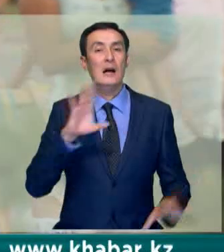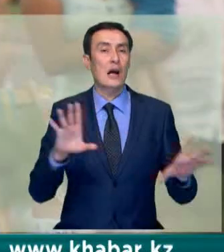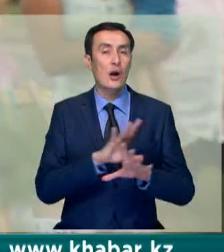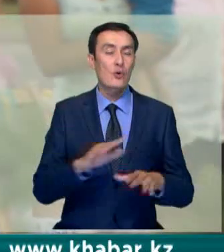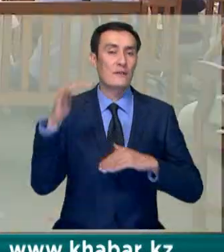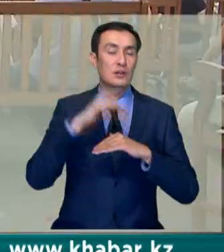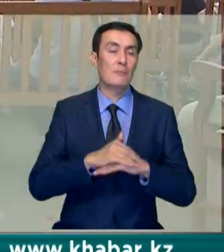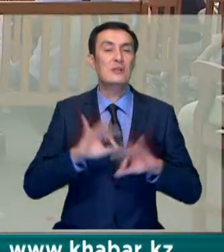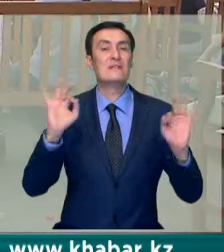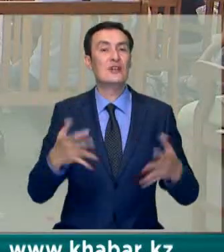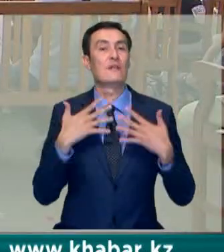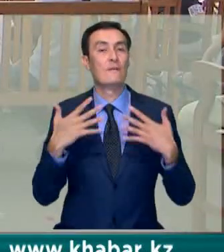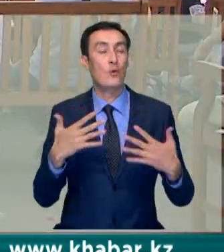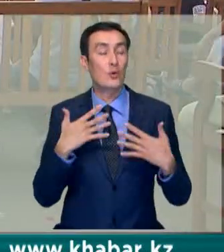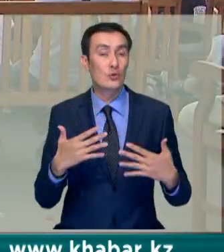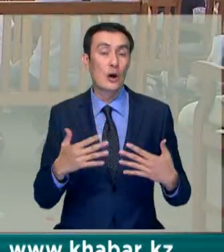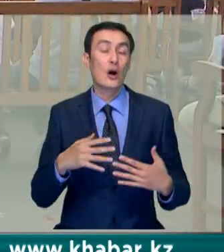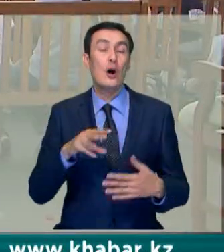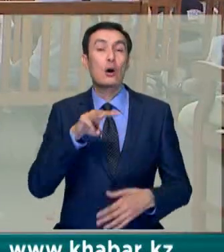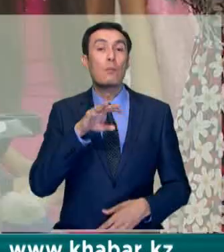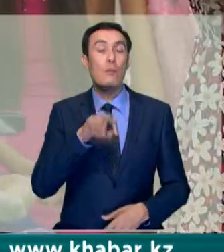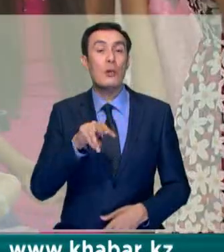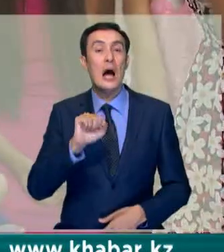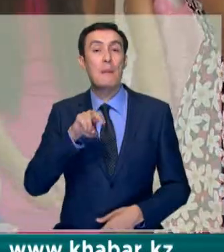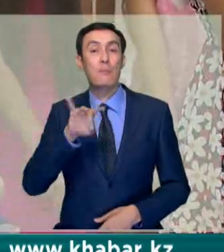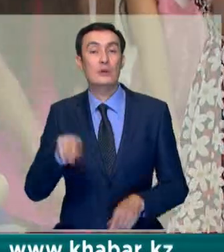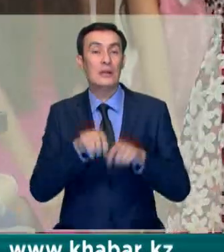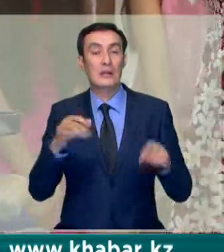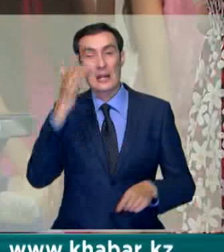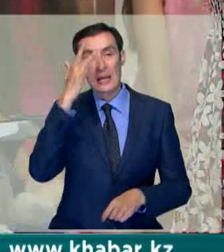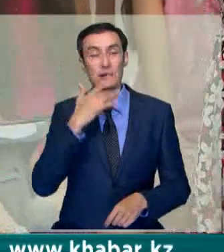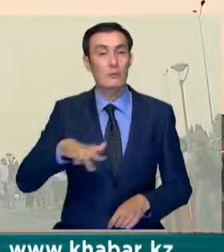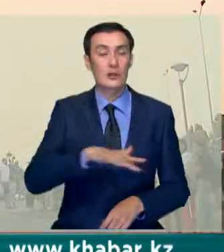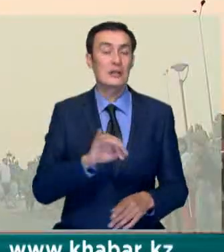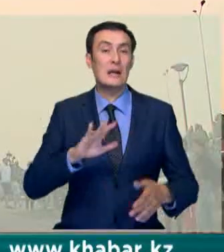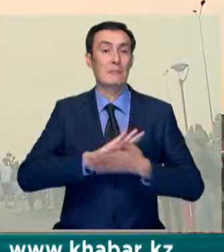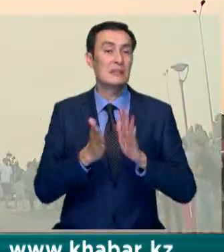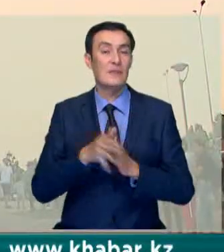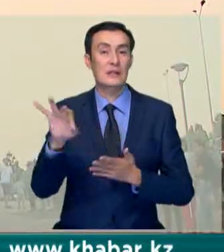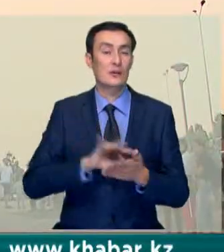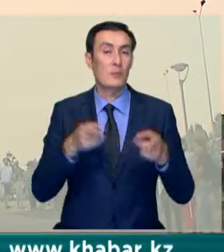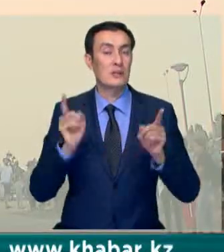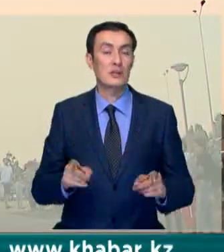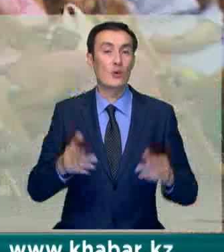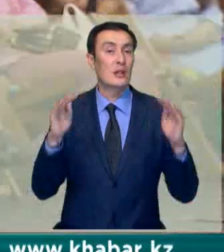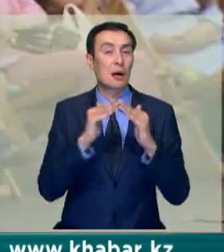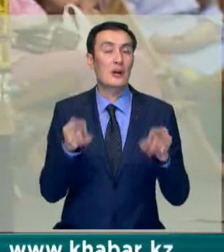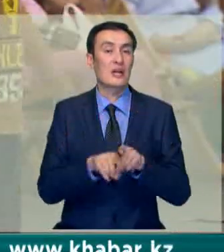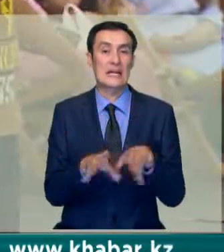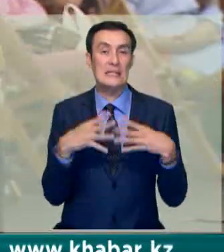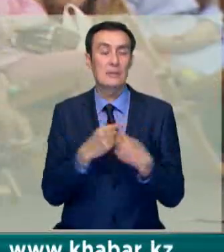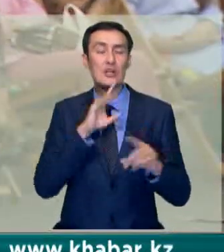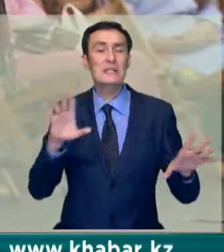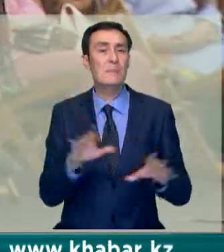Караоке-вечеринка под свежий ветерок с гор Алатау. Молл «Апорт» открыл новую летнюю площадку, и атмосфера здесь сразу стала по-настоящему домашней, семейной. Спеть